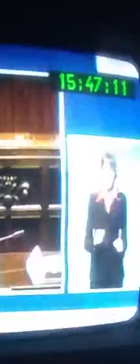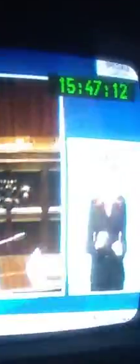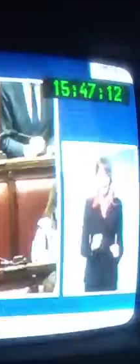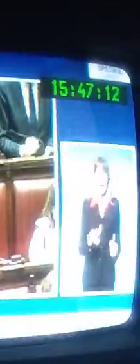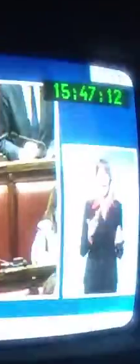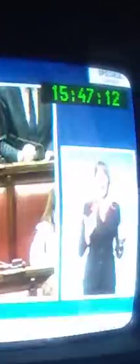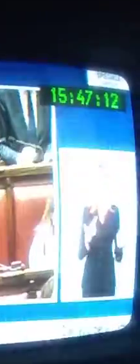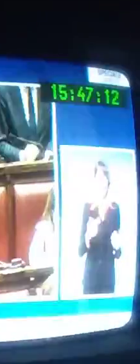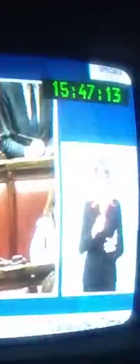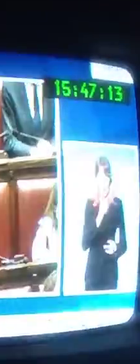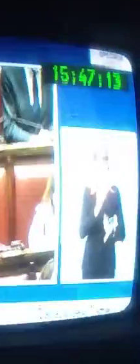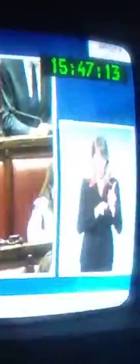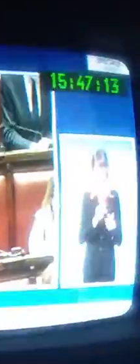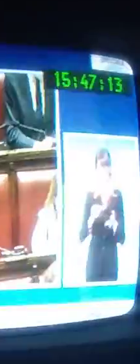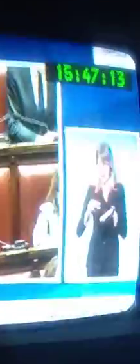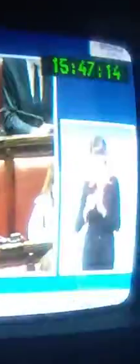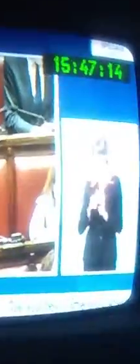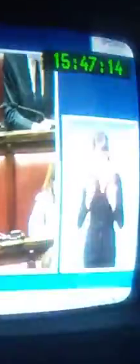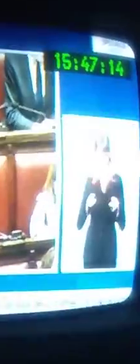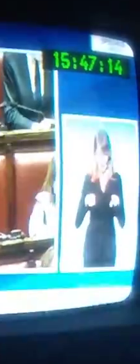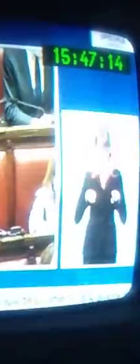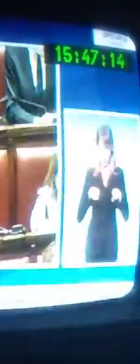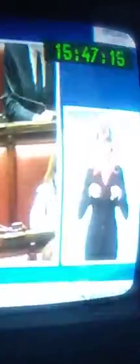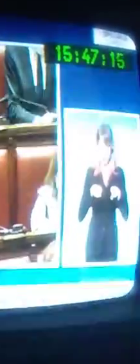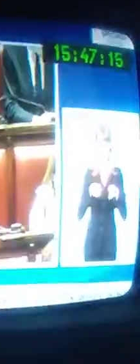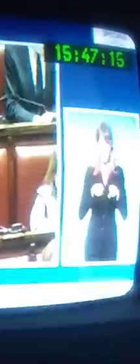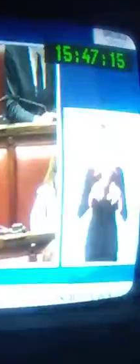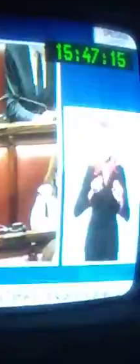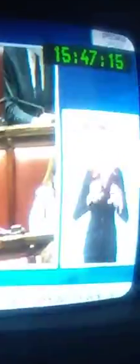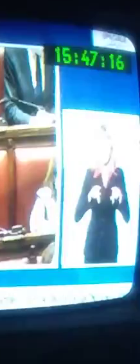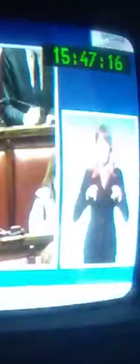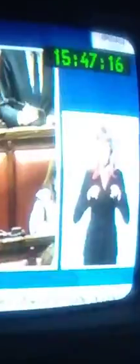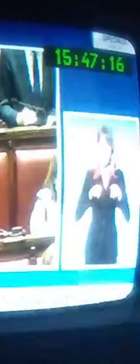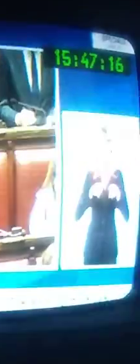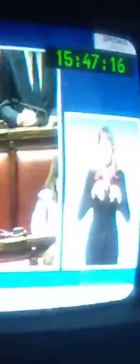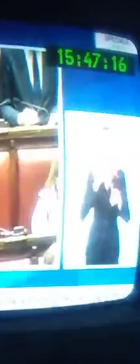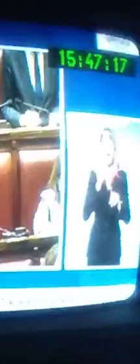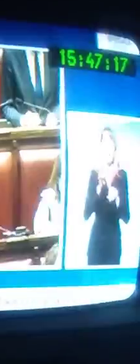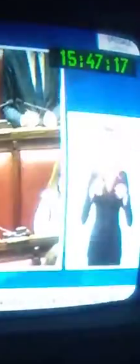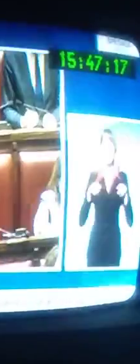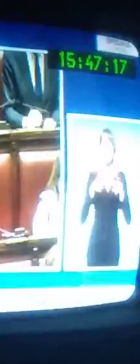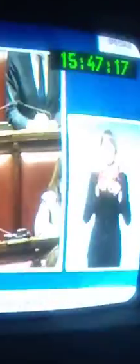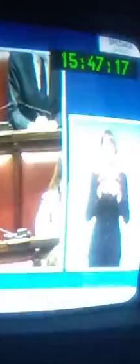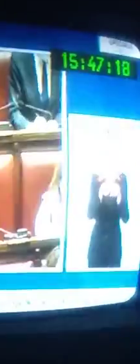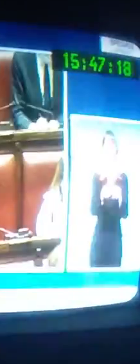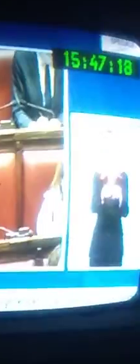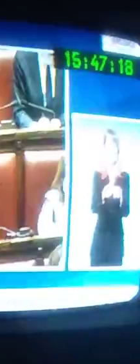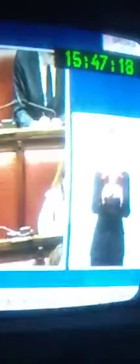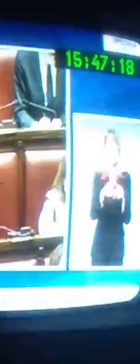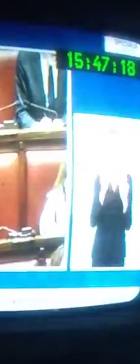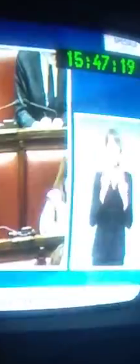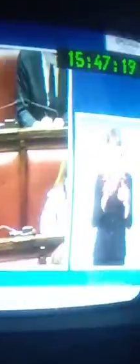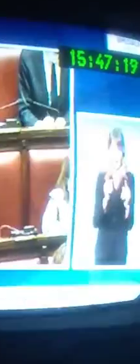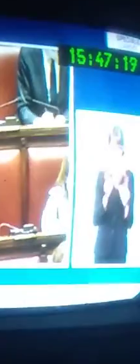Draghi, la vergogna della per un obiettivo comune dell'Italia dopoguerra.